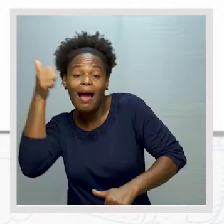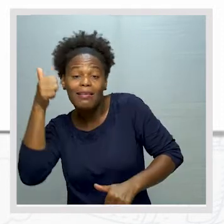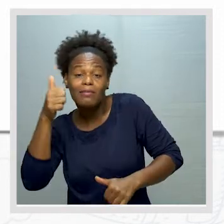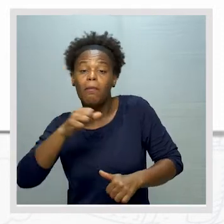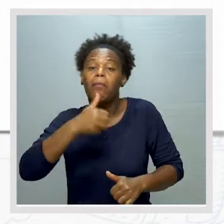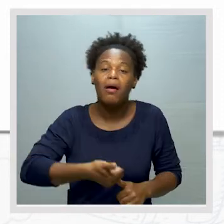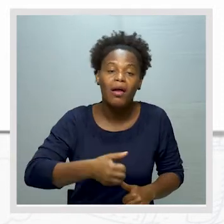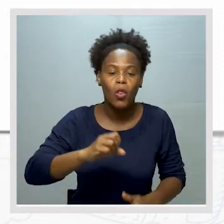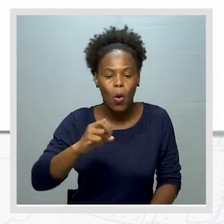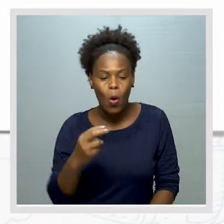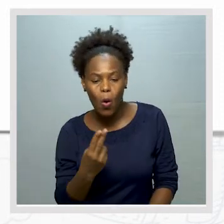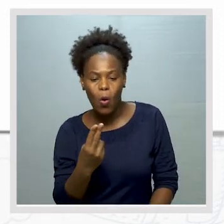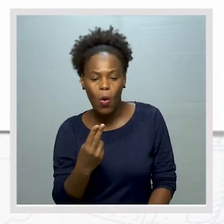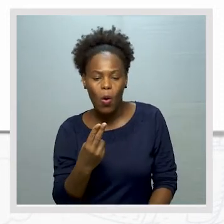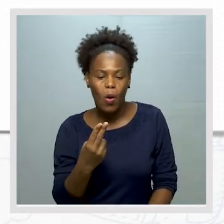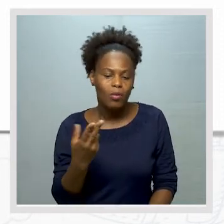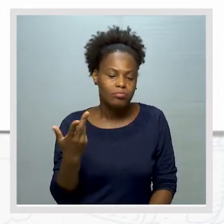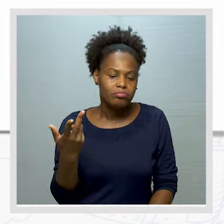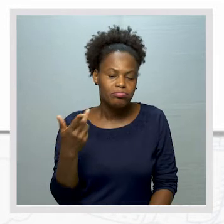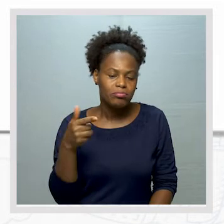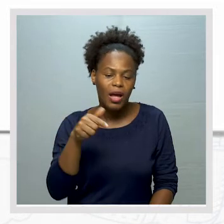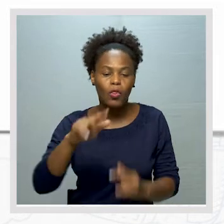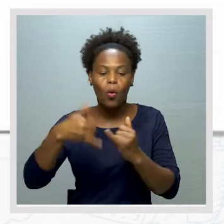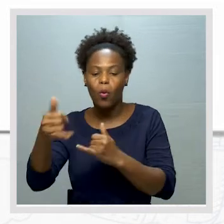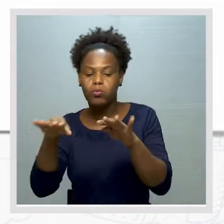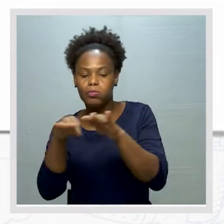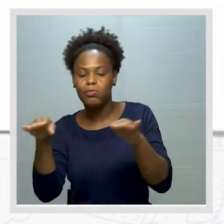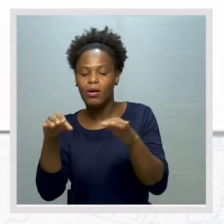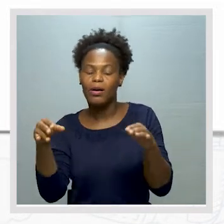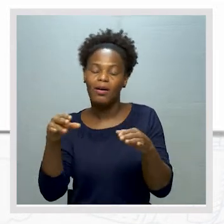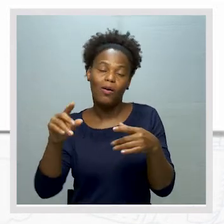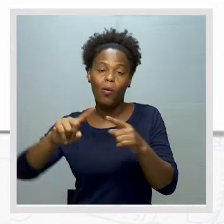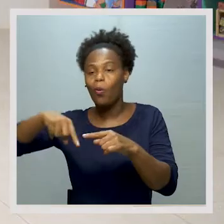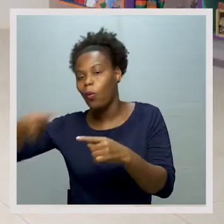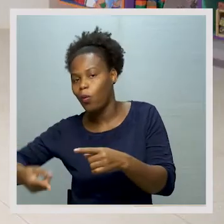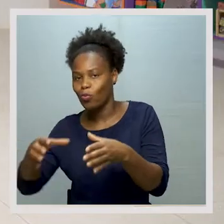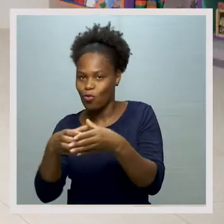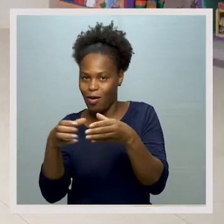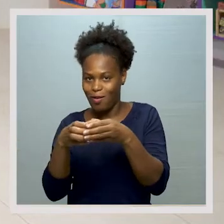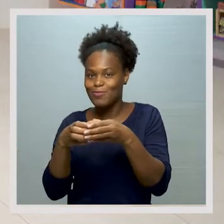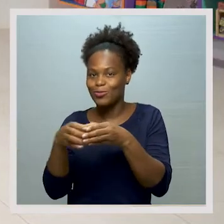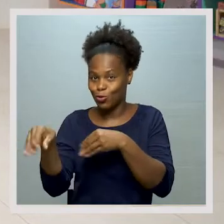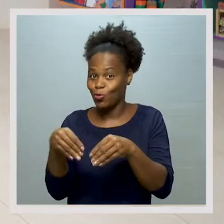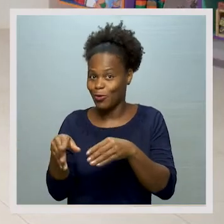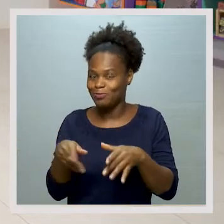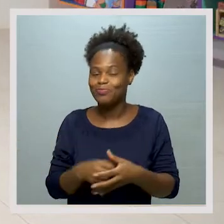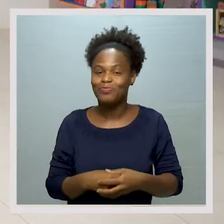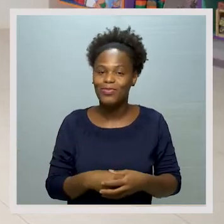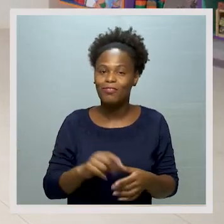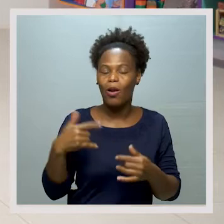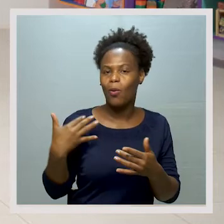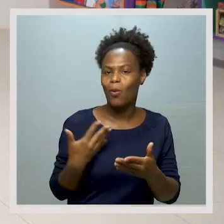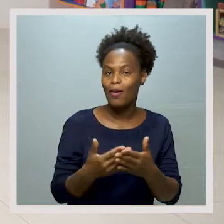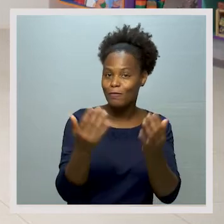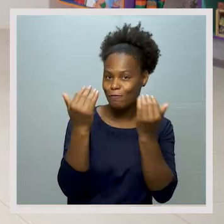perd ou est à ex-aequo avec l'autre équipe. C'est bon? Selon l'information que